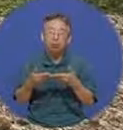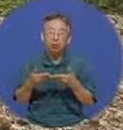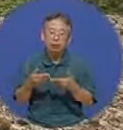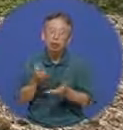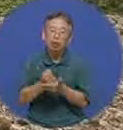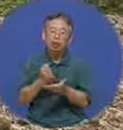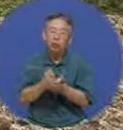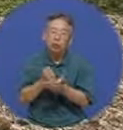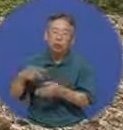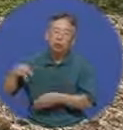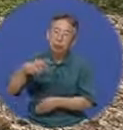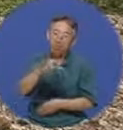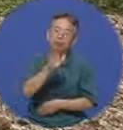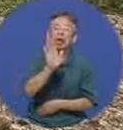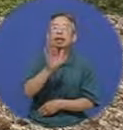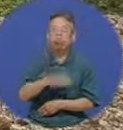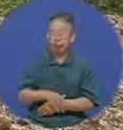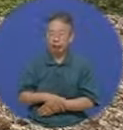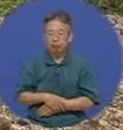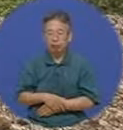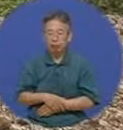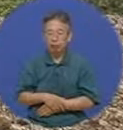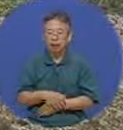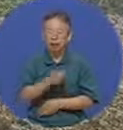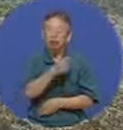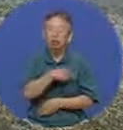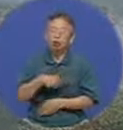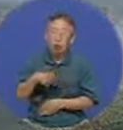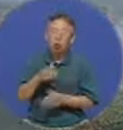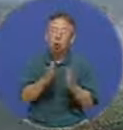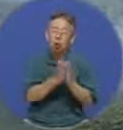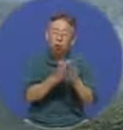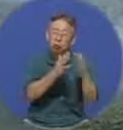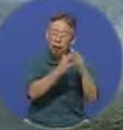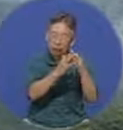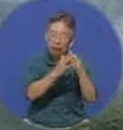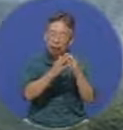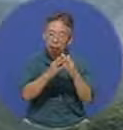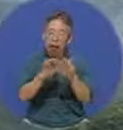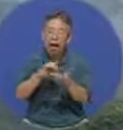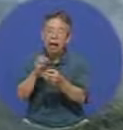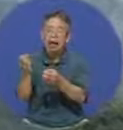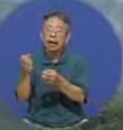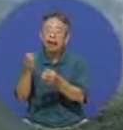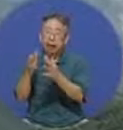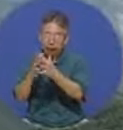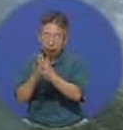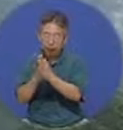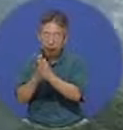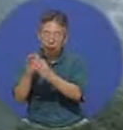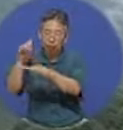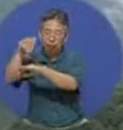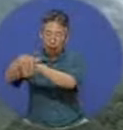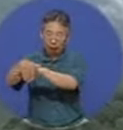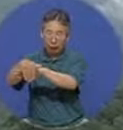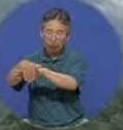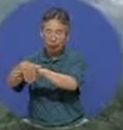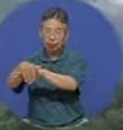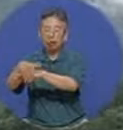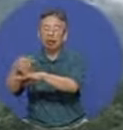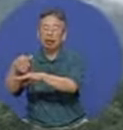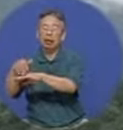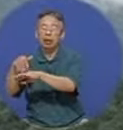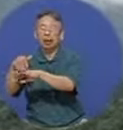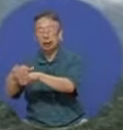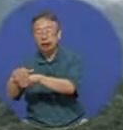開催中です。こちらは熊野本宮大社、熊野早玉大社、熊野那智大社、那智山青